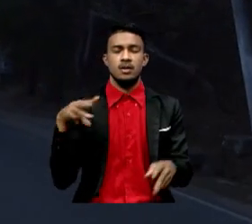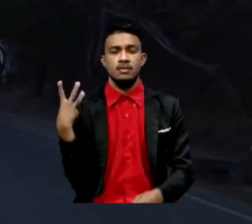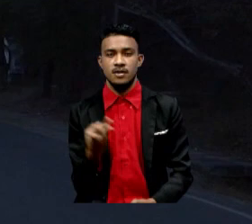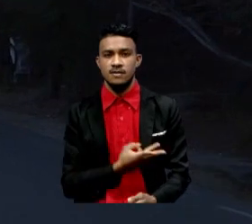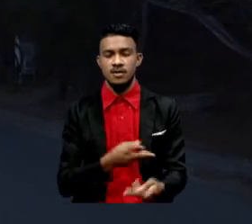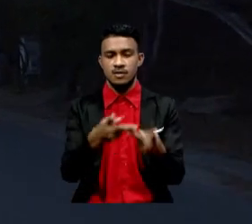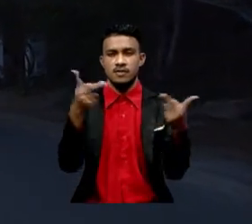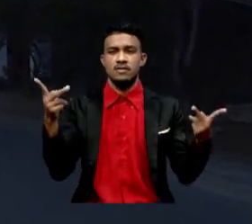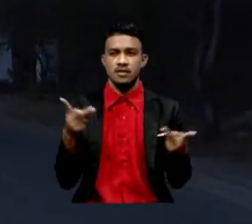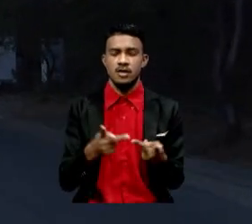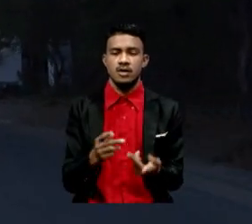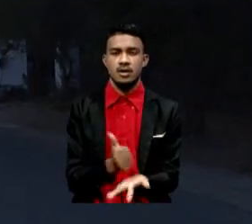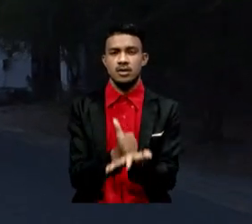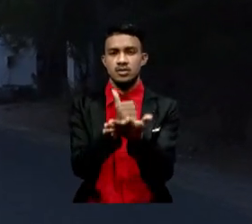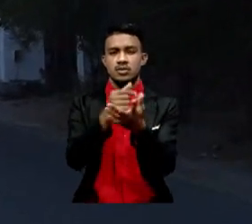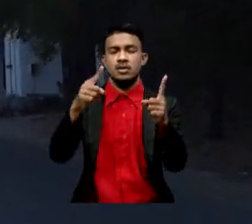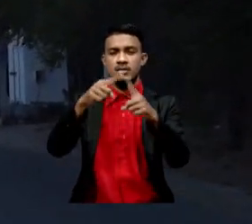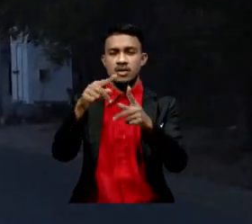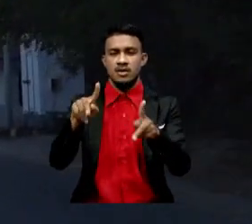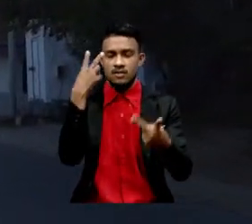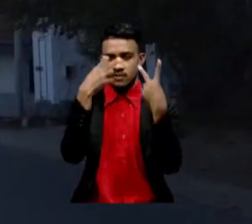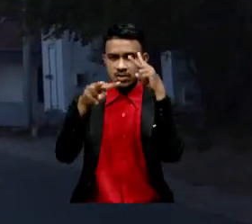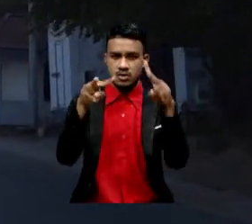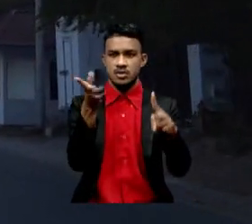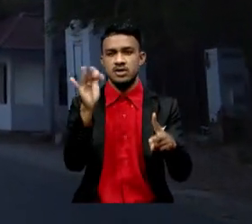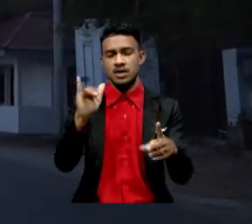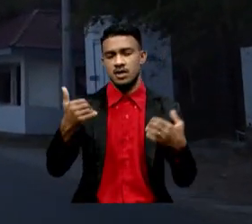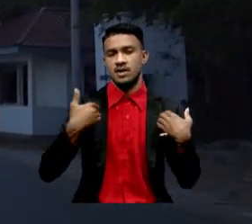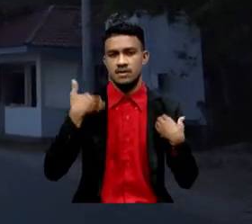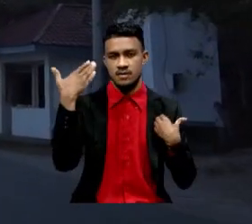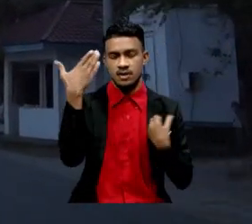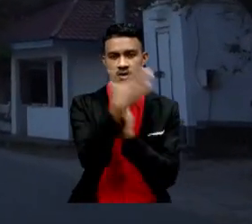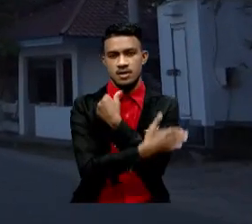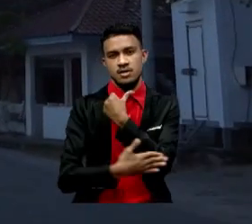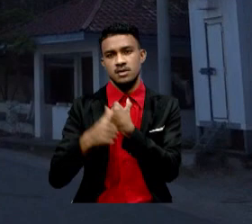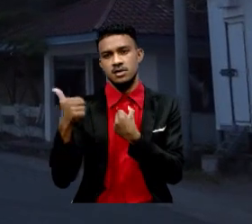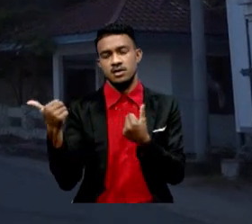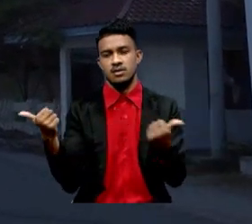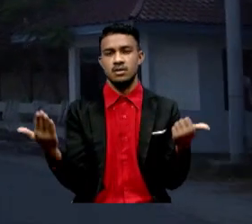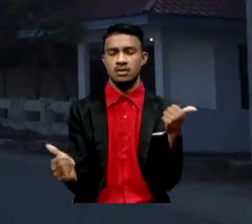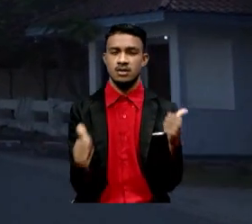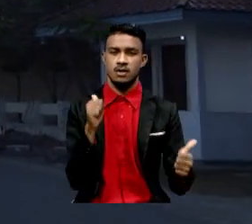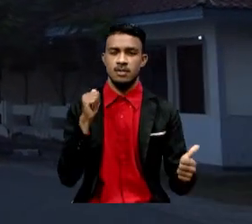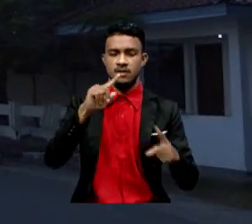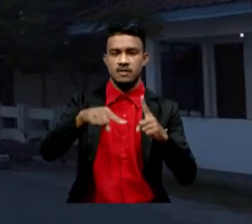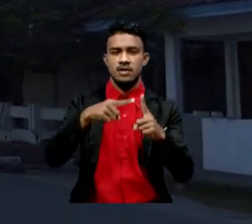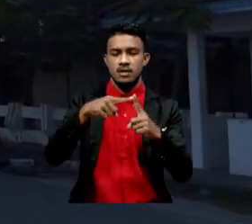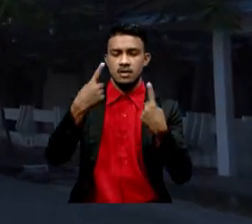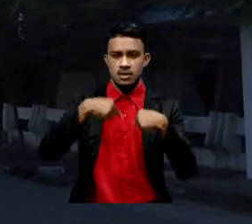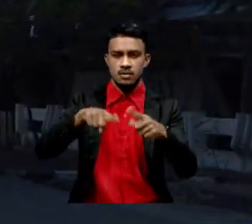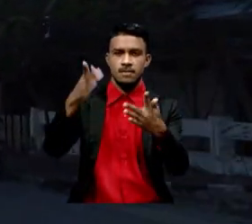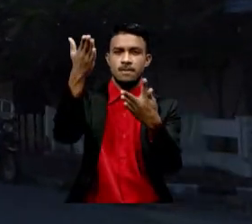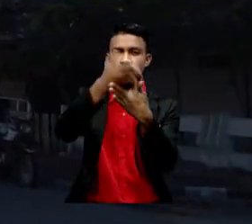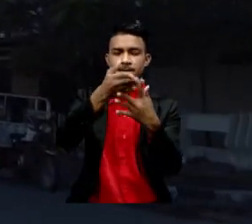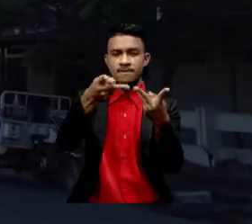halo atendimento ba visitor sira. Hanesa na acontece ihe rai liur, nebe ba hira atu tama ba ihe fatin turistiku